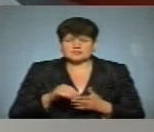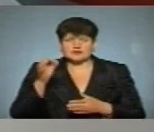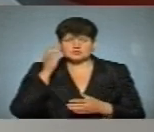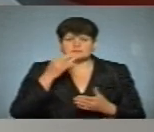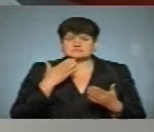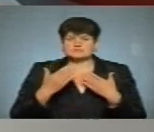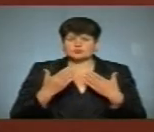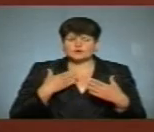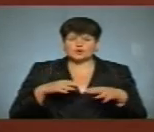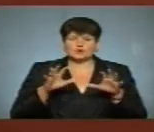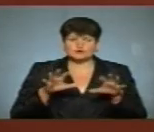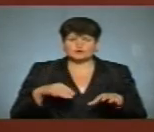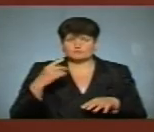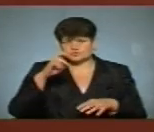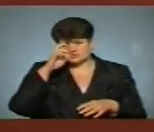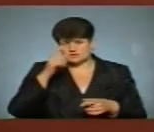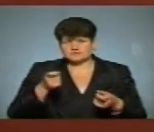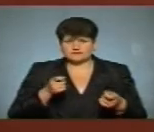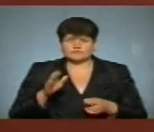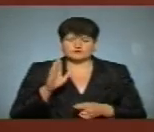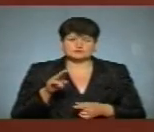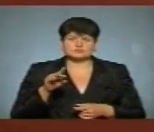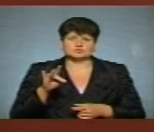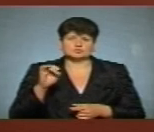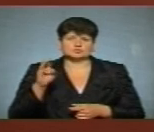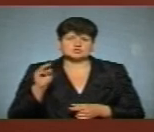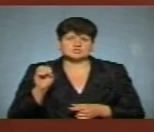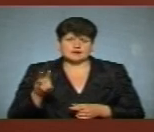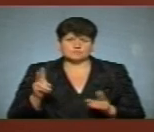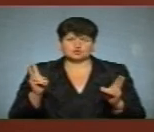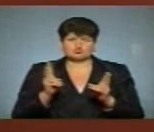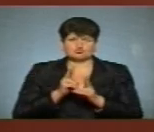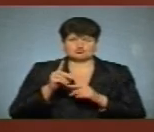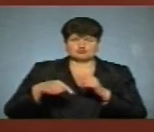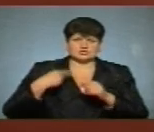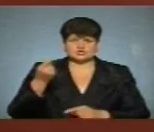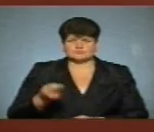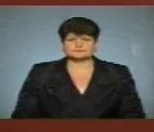що ми спілкувалися з головою облдержадміністрації Володимиром Трушем. До зустрічі в ефірі.